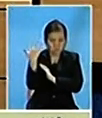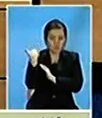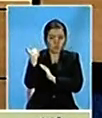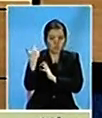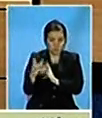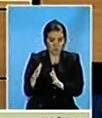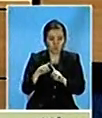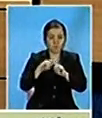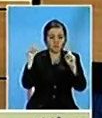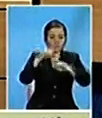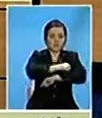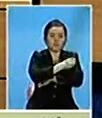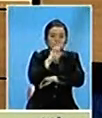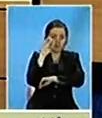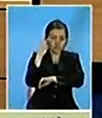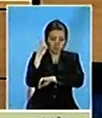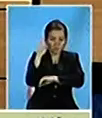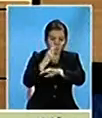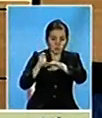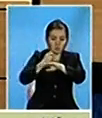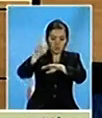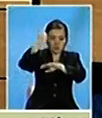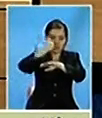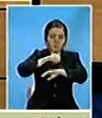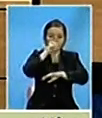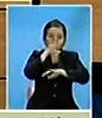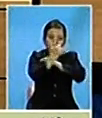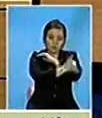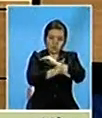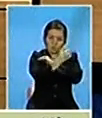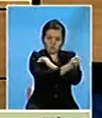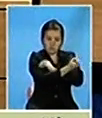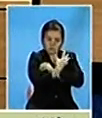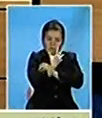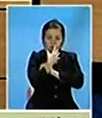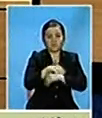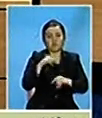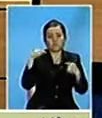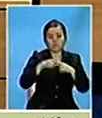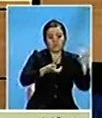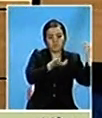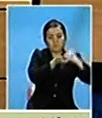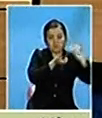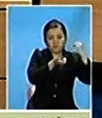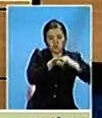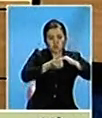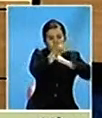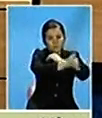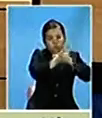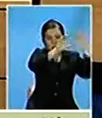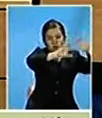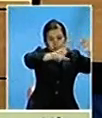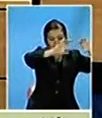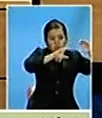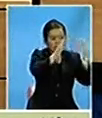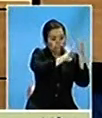ต่พอมาถึงวันที่6อธิบดีกรมการค้าต่างประเทศก็บอกว่ากรมได้ทำสัญญาซื้อขายข้าวระหว่างรัฐต่อรัฐจำน